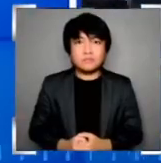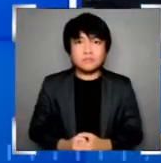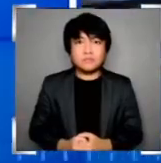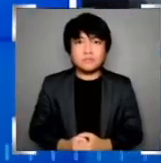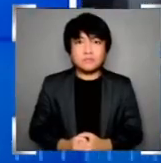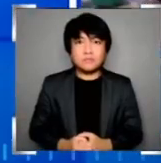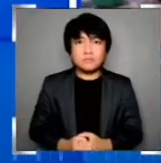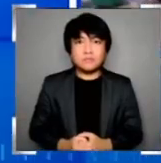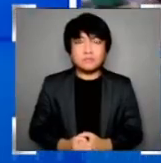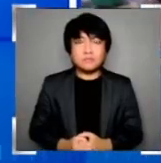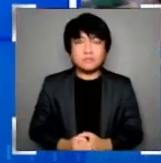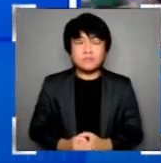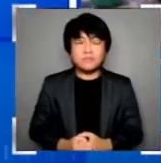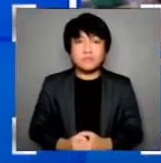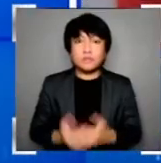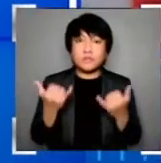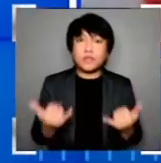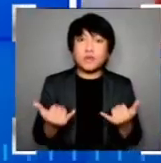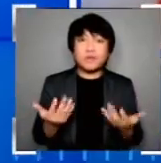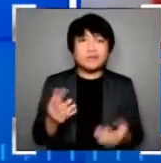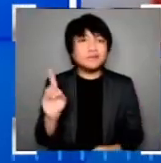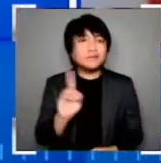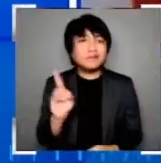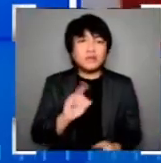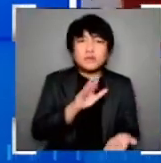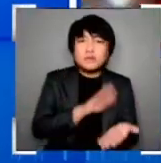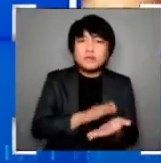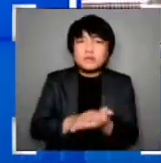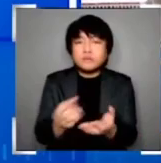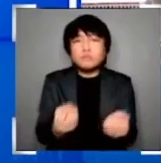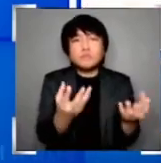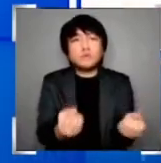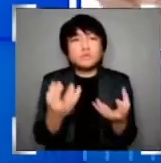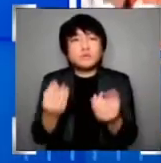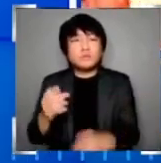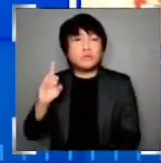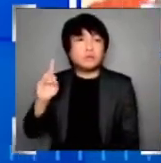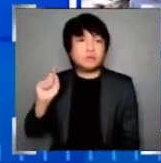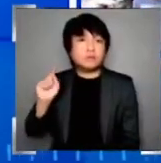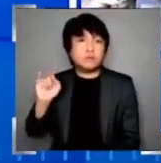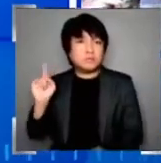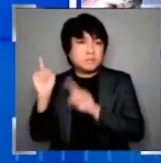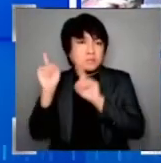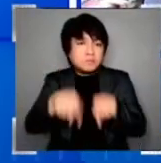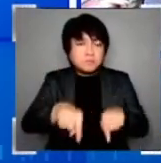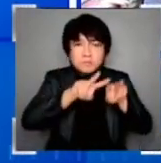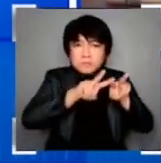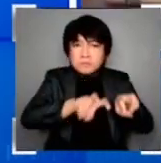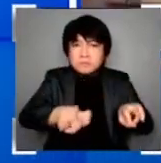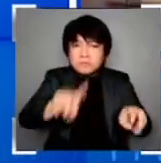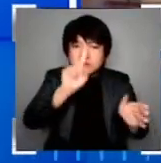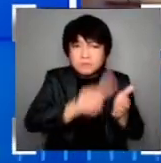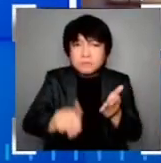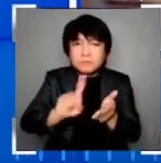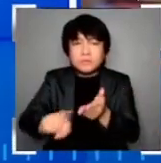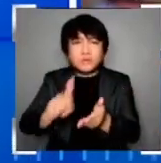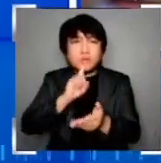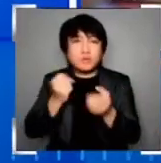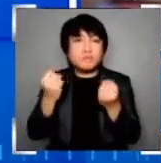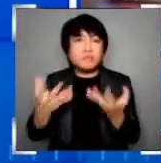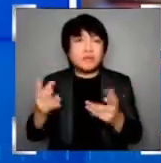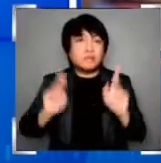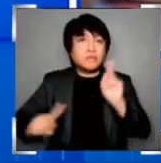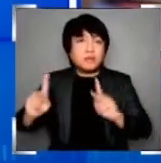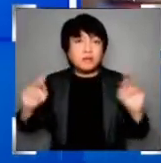Panindang school supply sa Divisoria, ininspeksyon ng DTI. Dagsa na roon kanina ang mga mamimili. Check ko naman yung